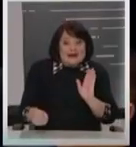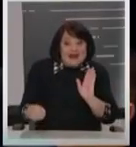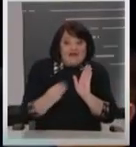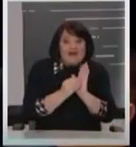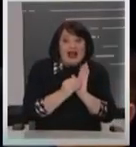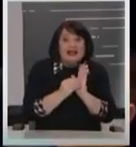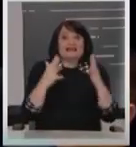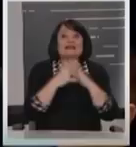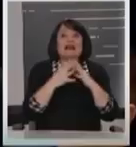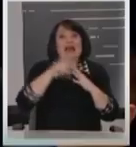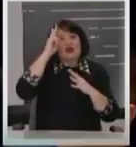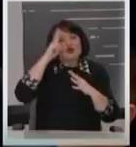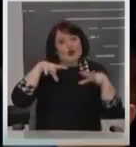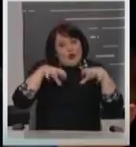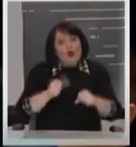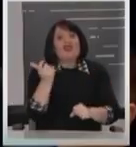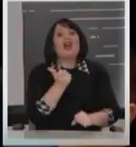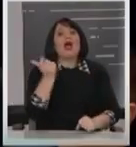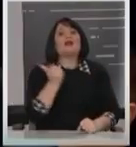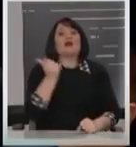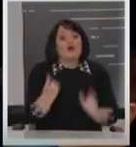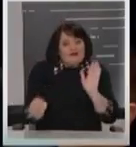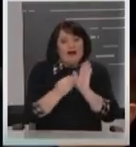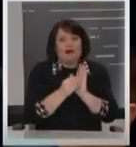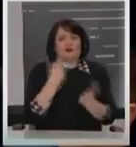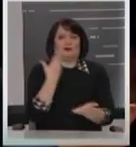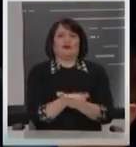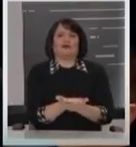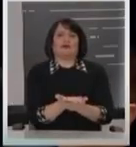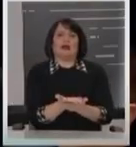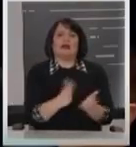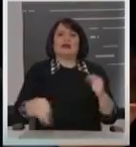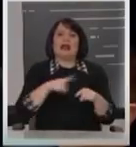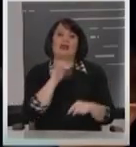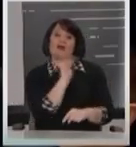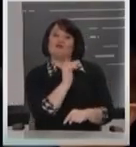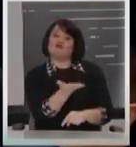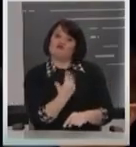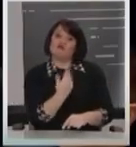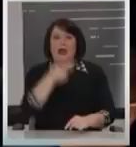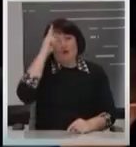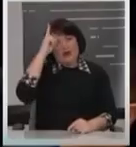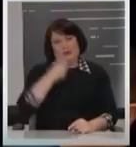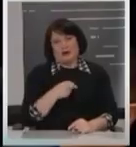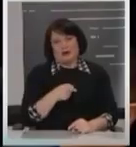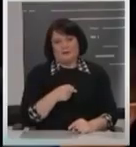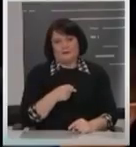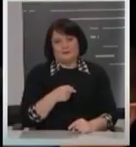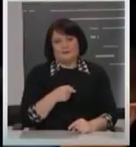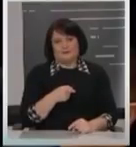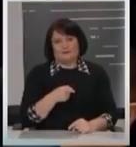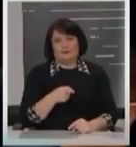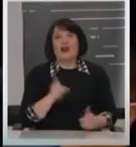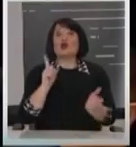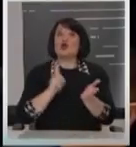το κατοχικό δάνειο ως απέτηση της Ελλάδος προς τη Γερμανία. Είναι